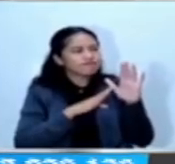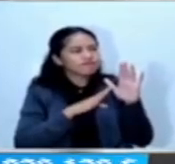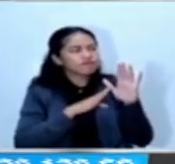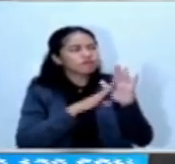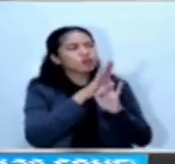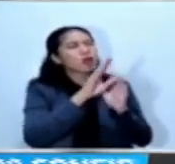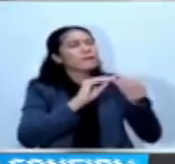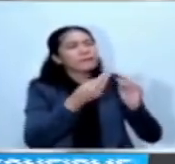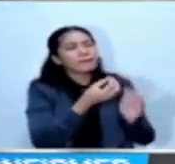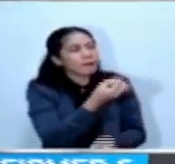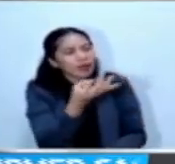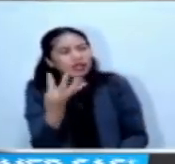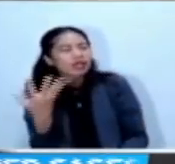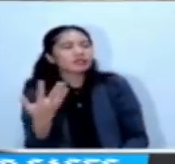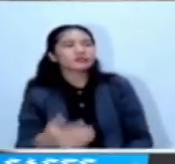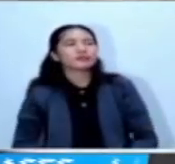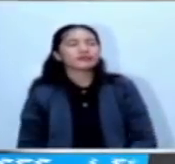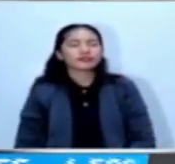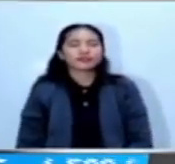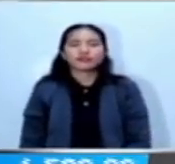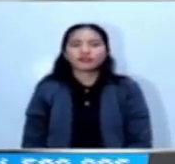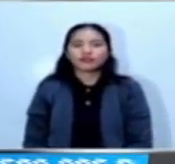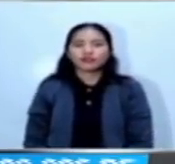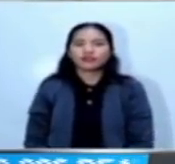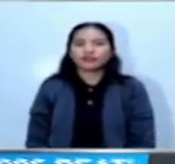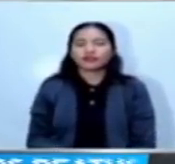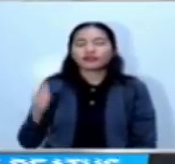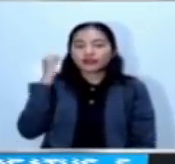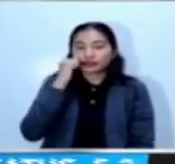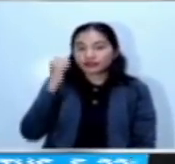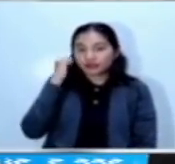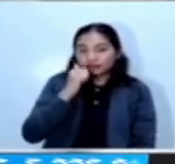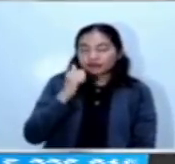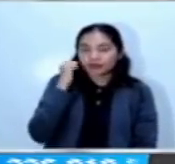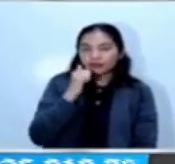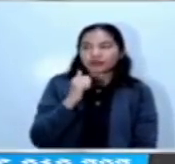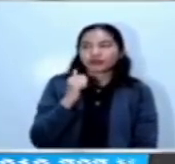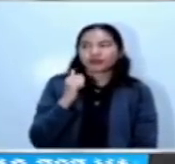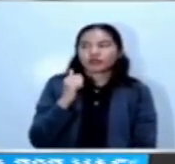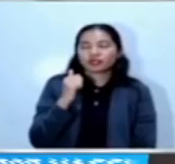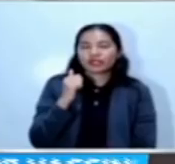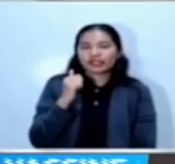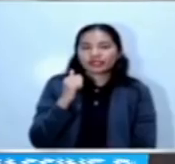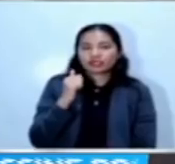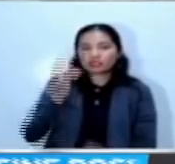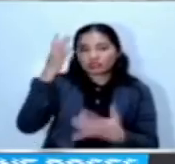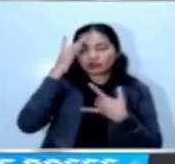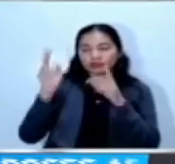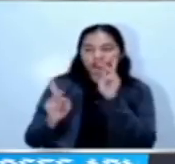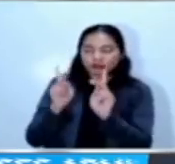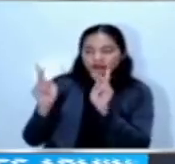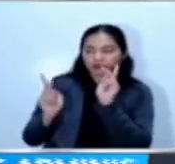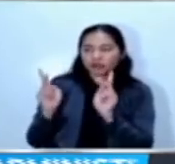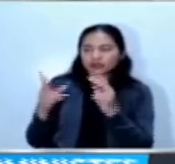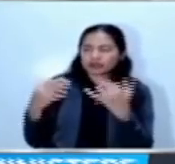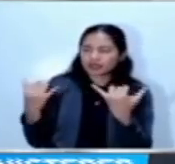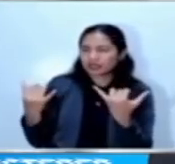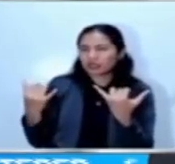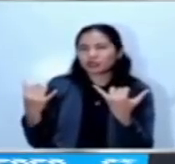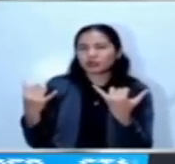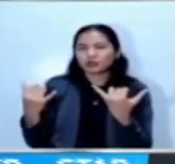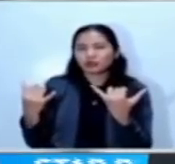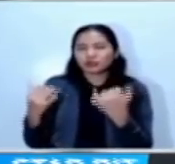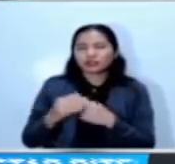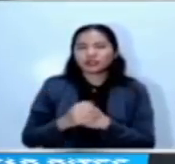Well, in terms of daily cases, sa ngayon, hindi pa naman natin nakikita yung baka umabot